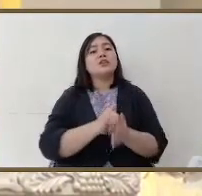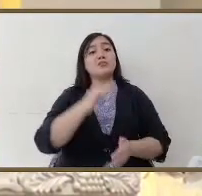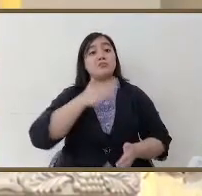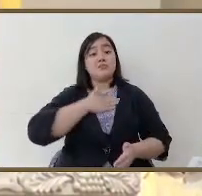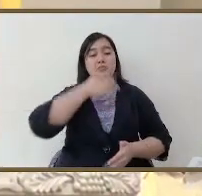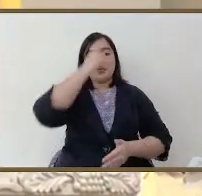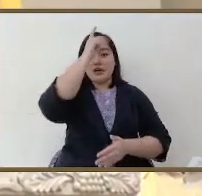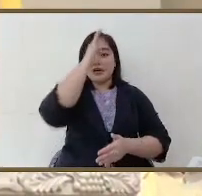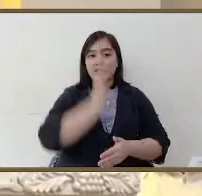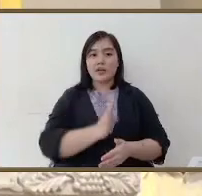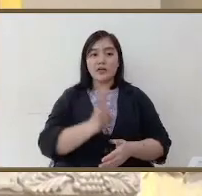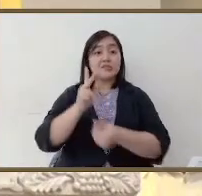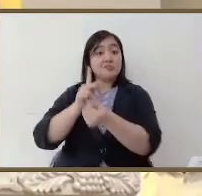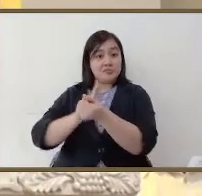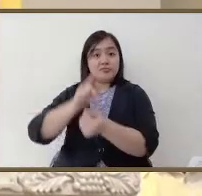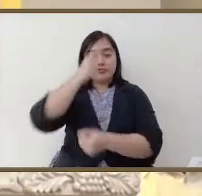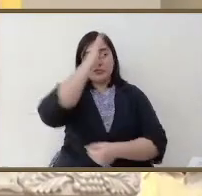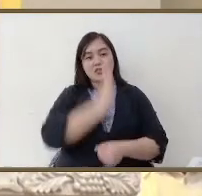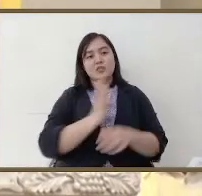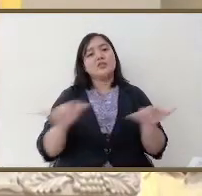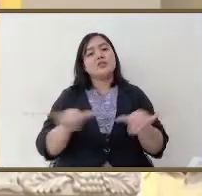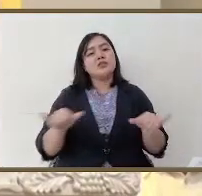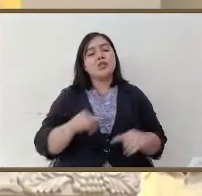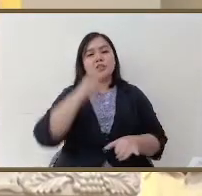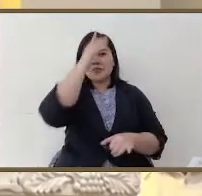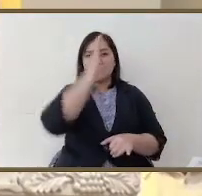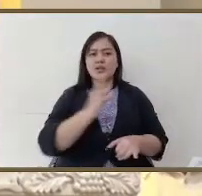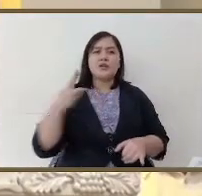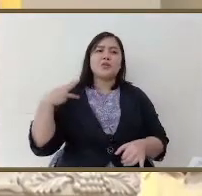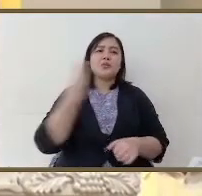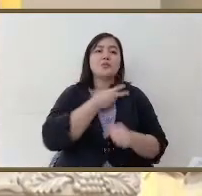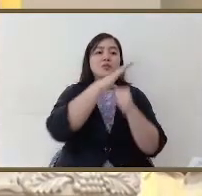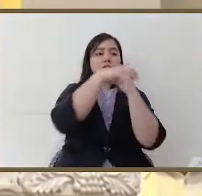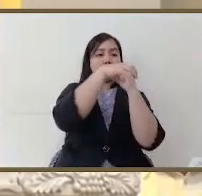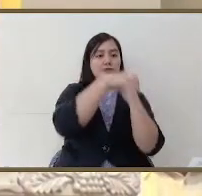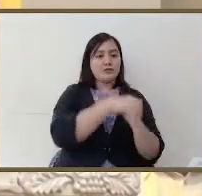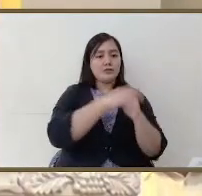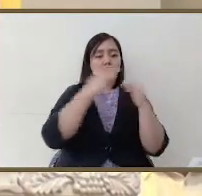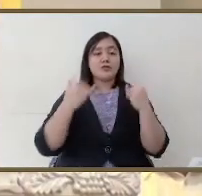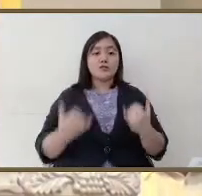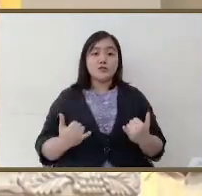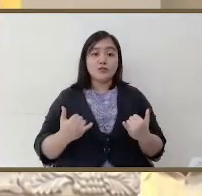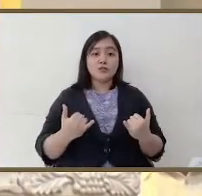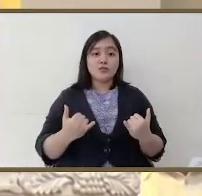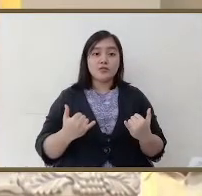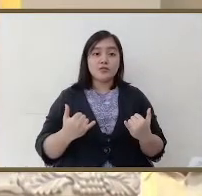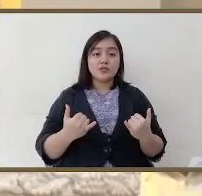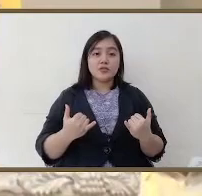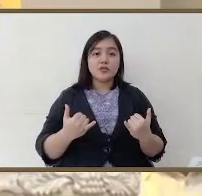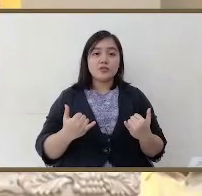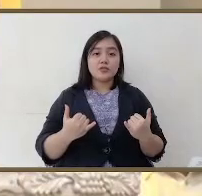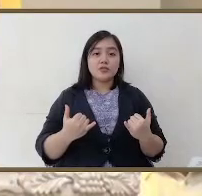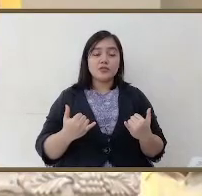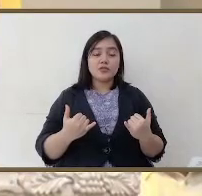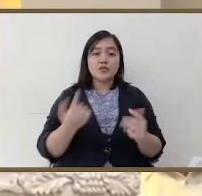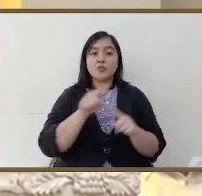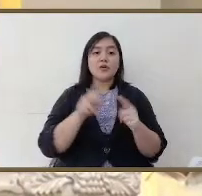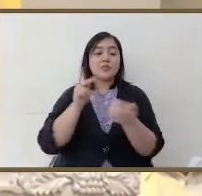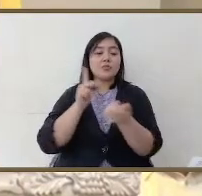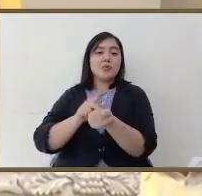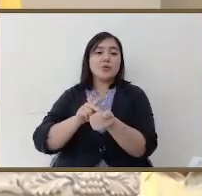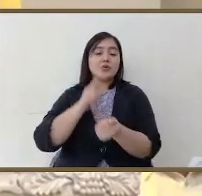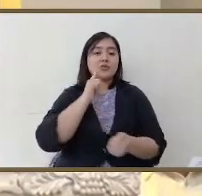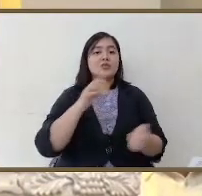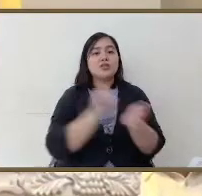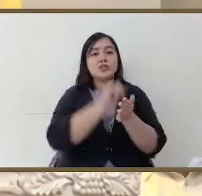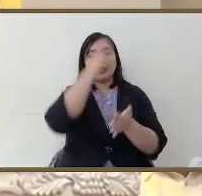God, Paul's God, is the same God that we are worshiping today, whom Paul said, 'My God shall supply all my